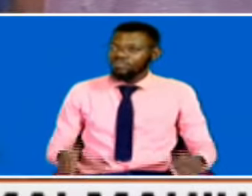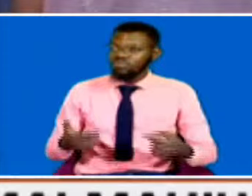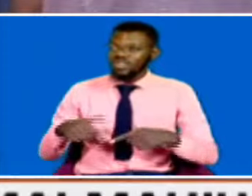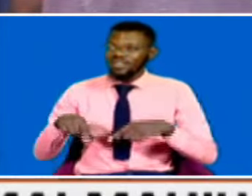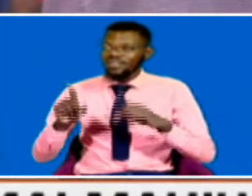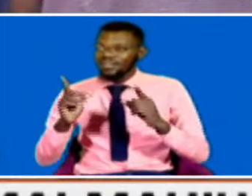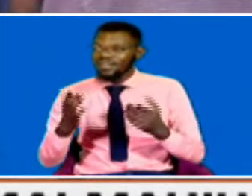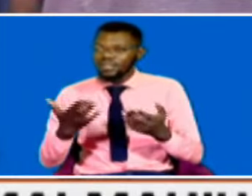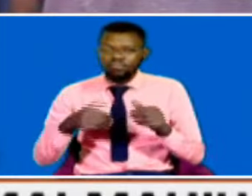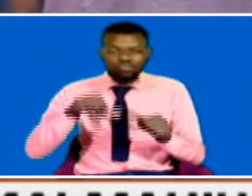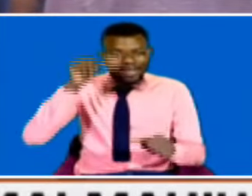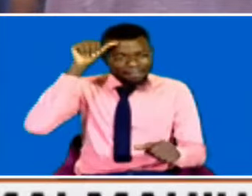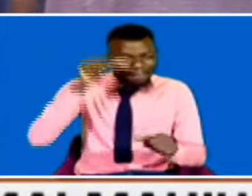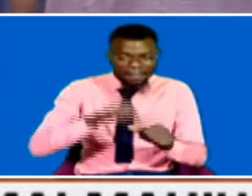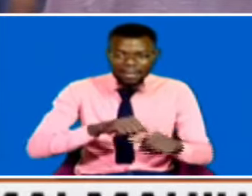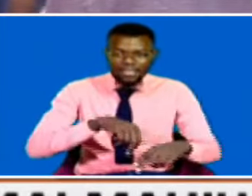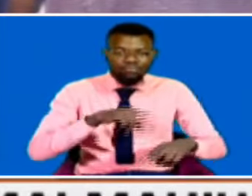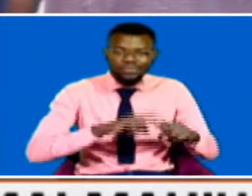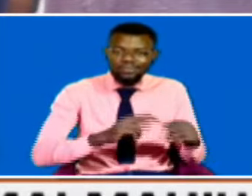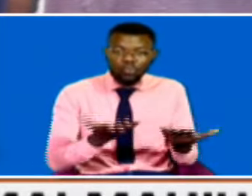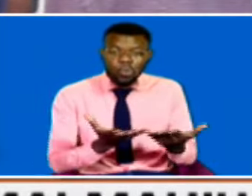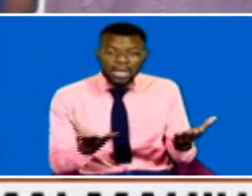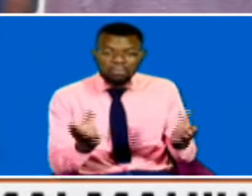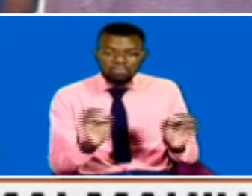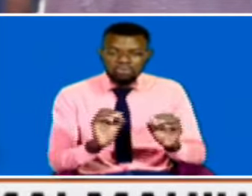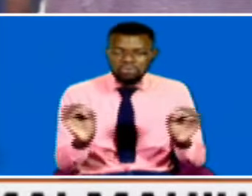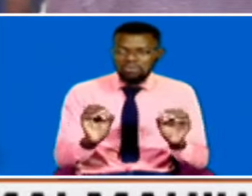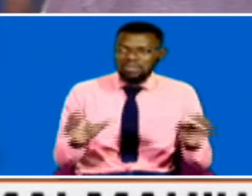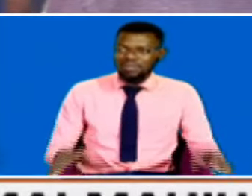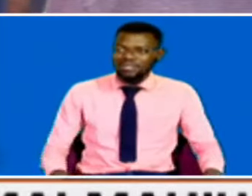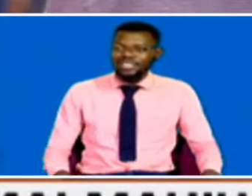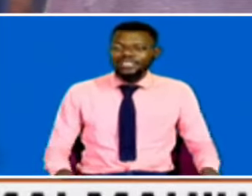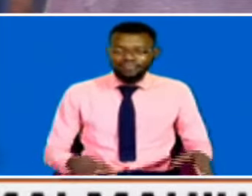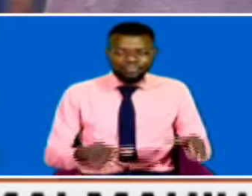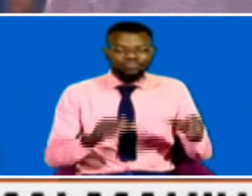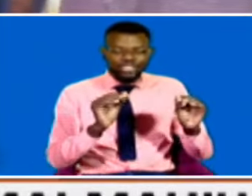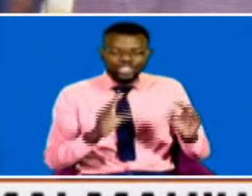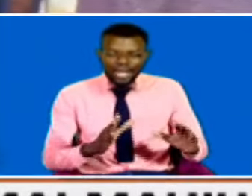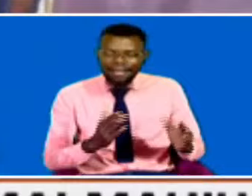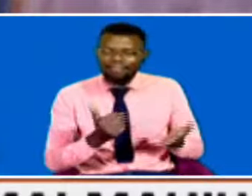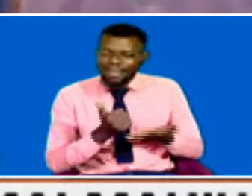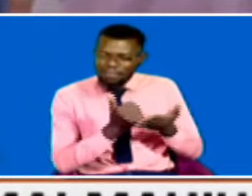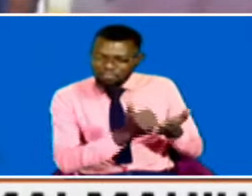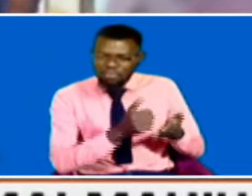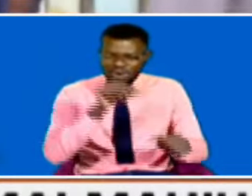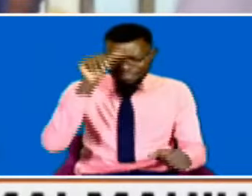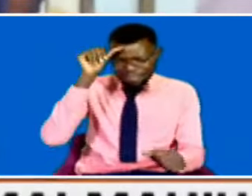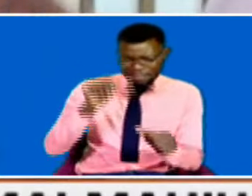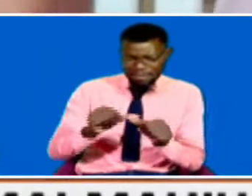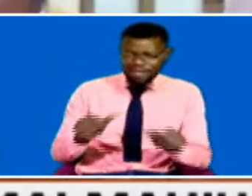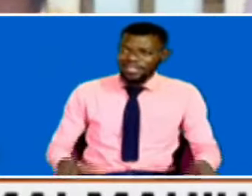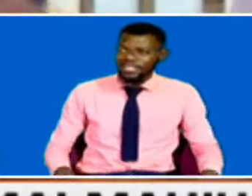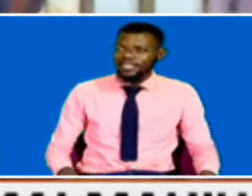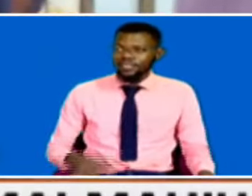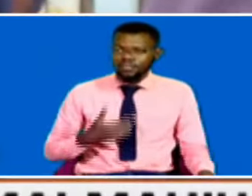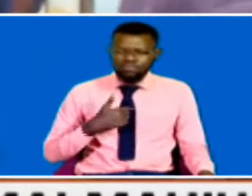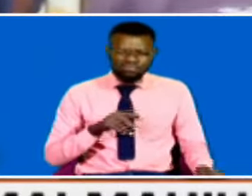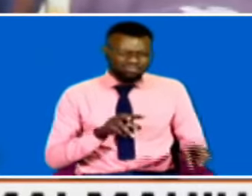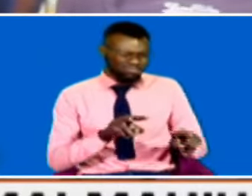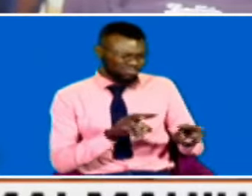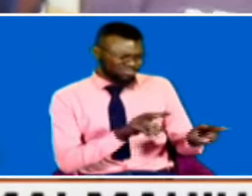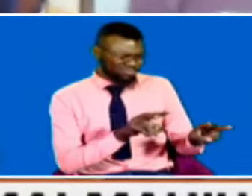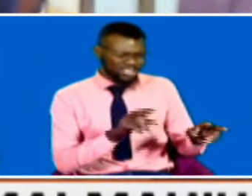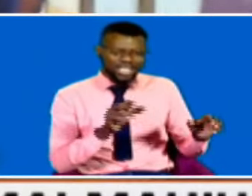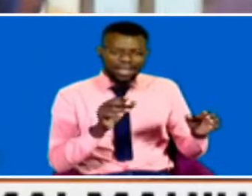hakubuki mahali alikuwa nakaa. Kwa hivyo mwalimu akumkumbushe mahali alikuwa nakaa. Ukiangalia mambo kama haya, unaona akili zao